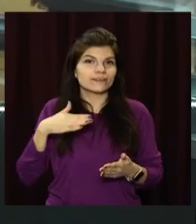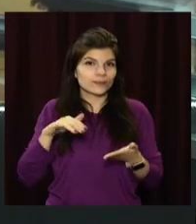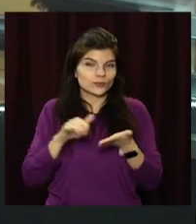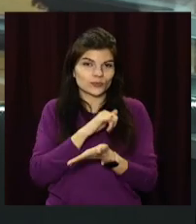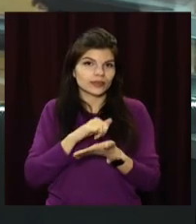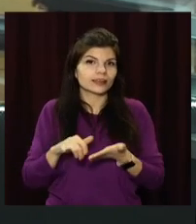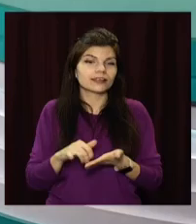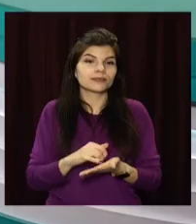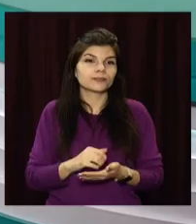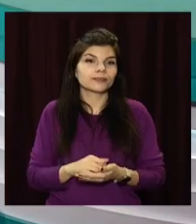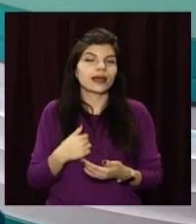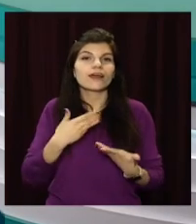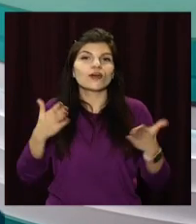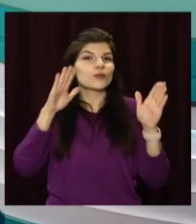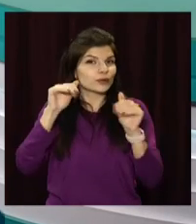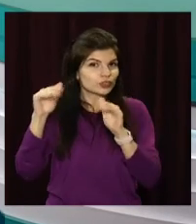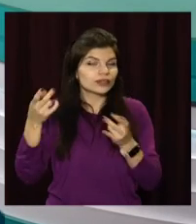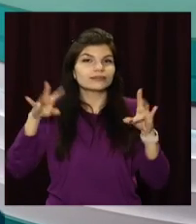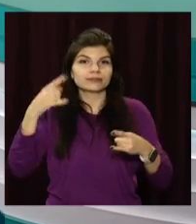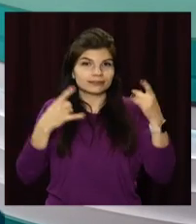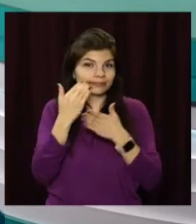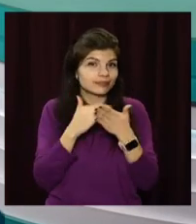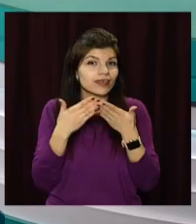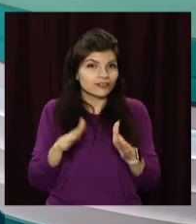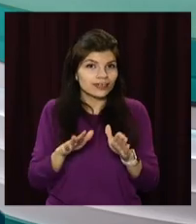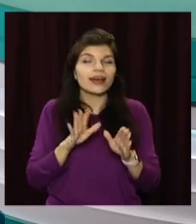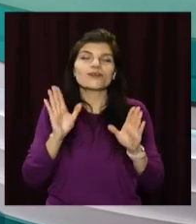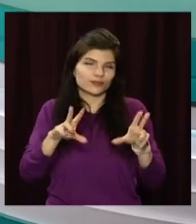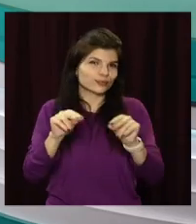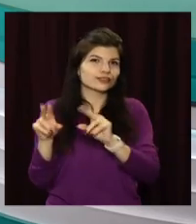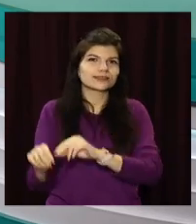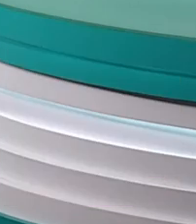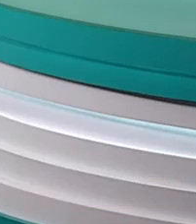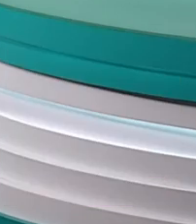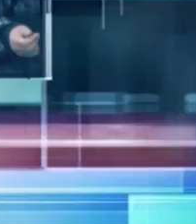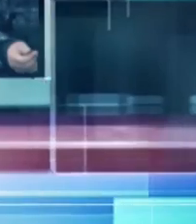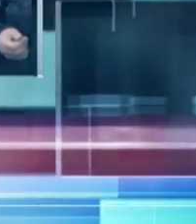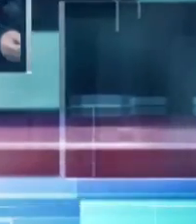і на нашому YouTube-каналі. А я з вами прощаюся, залишайтеся з «Відкритим» і нехай щастить!